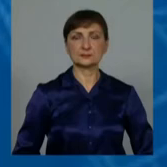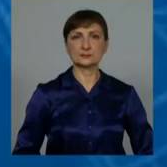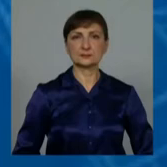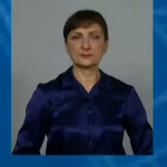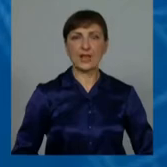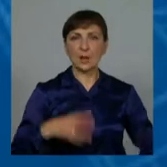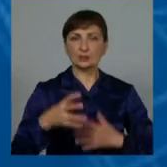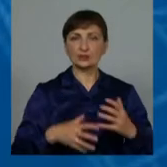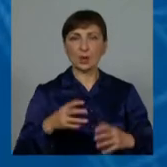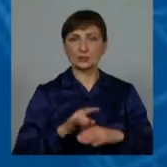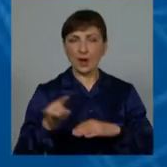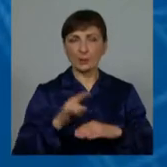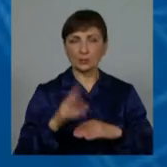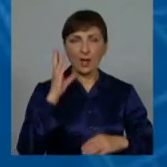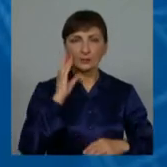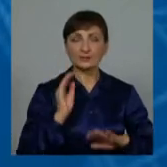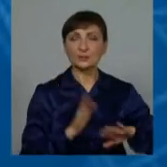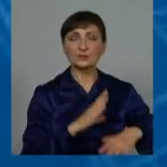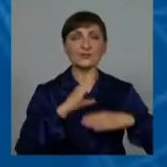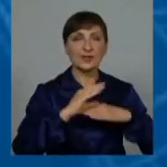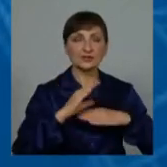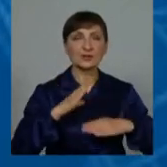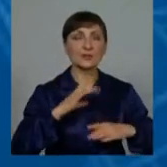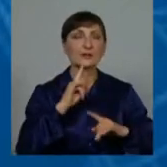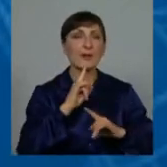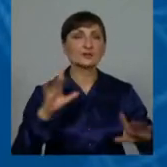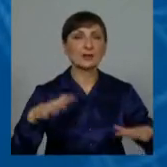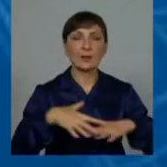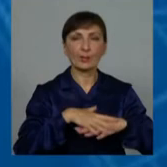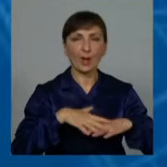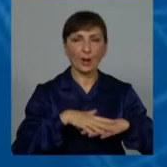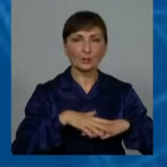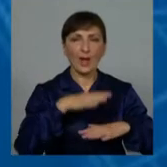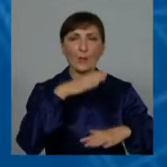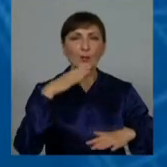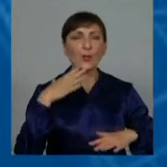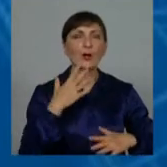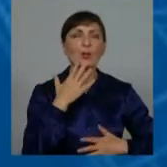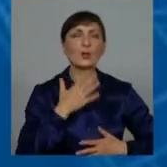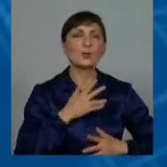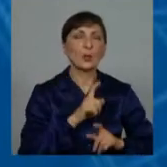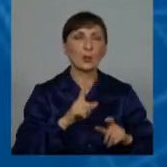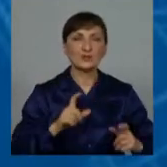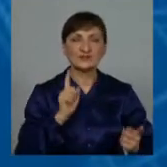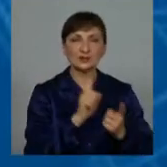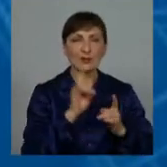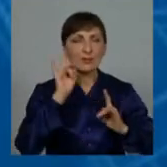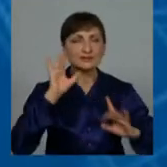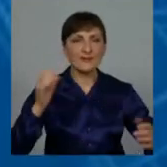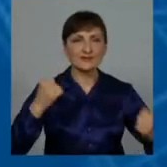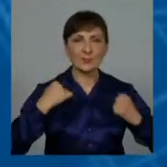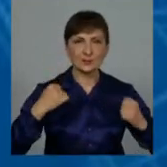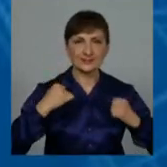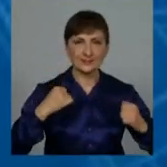В международном аэропорту Алматы минувшим вечером было необычайно многолюдно. Десятки болельщиков встречали наших прославленных